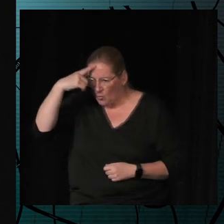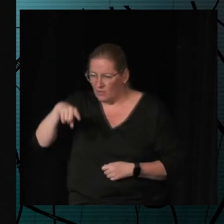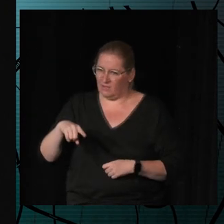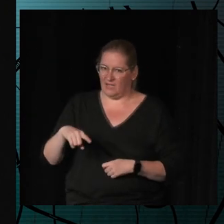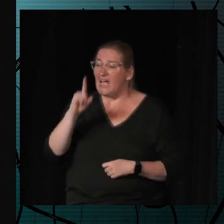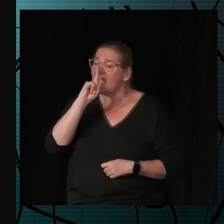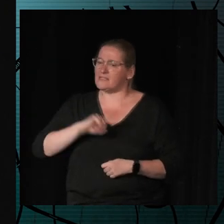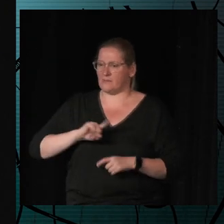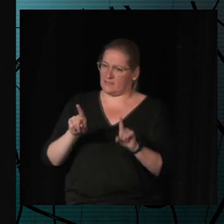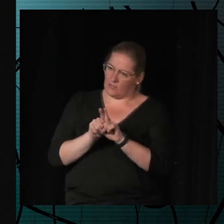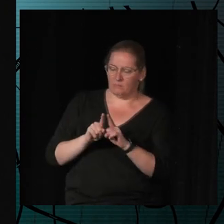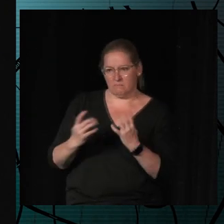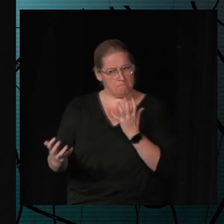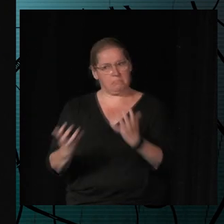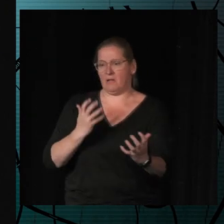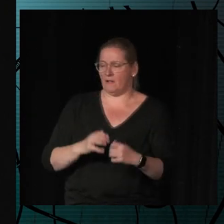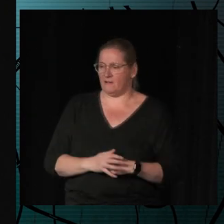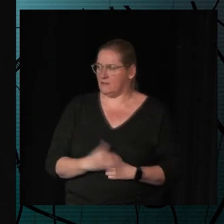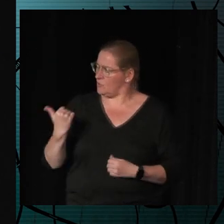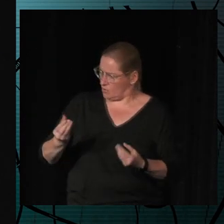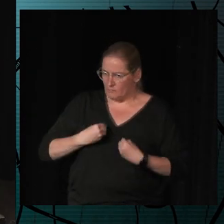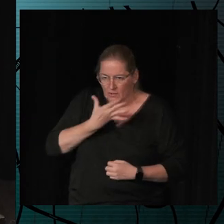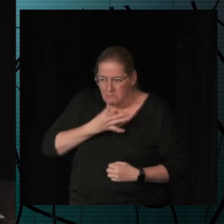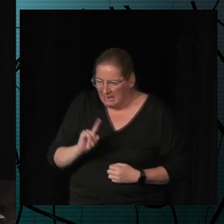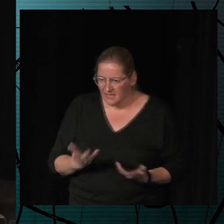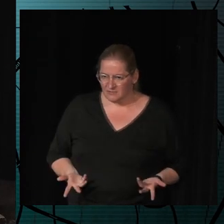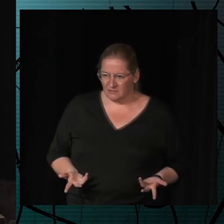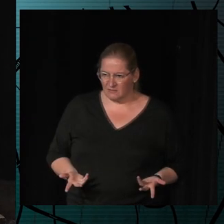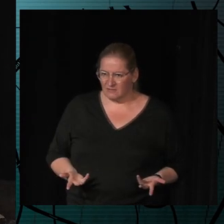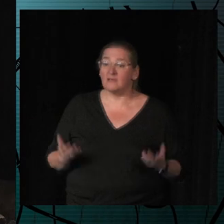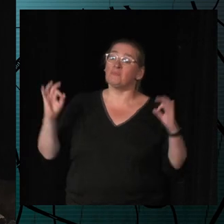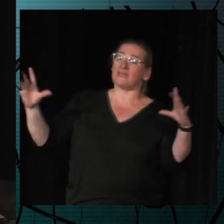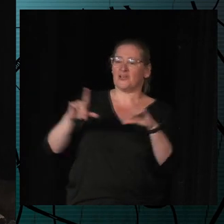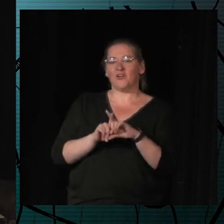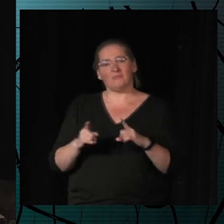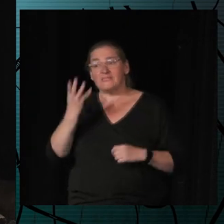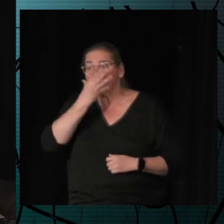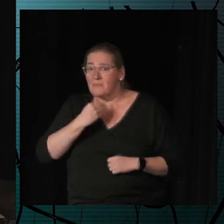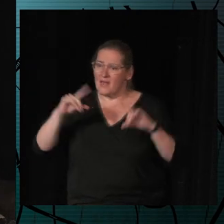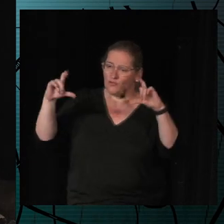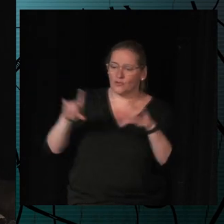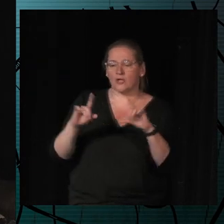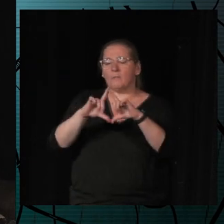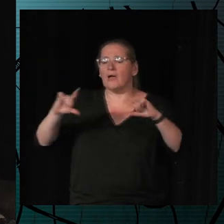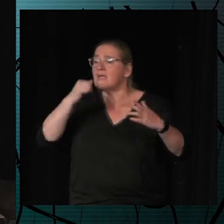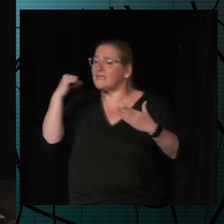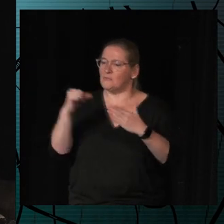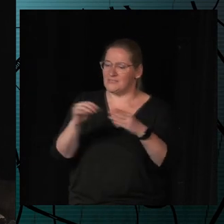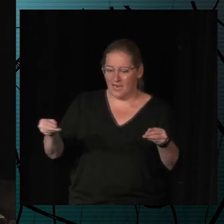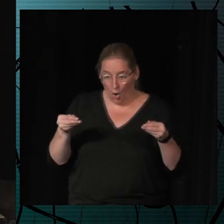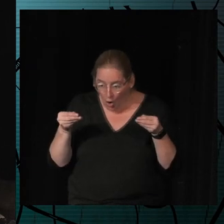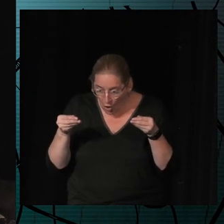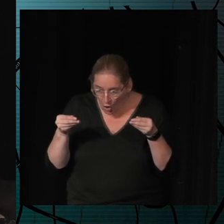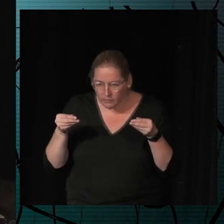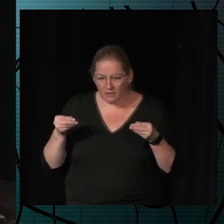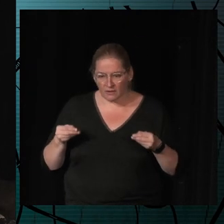contraste pour euh malais c'est Malaison en fait quel part le côté carte postale pour qu'on comprenne que voilà on est dans une carte postale et d'un coup on voit des carcasses